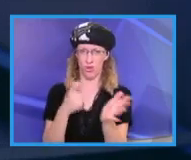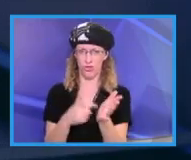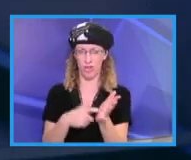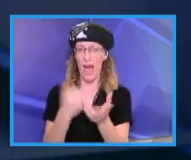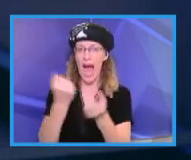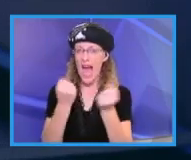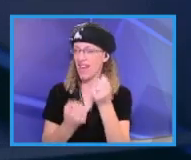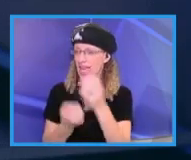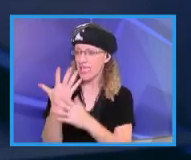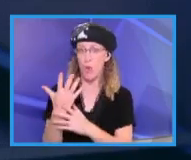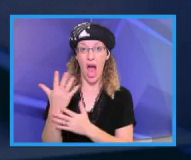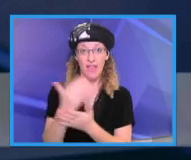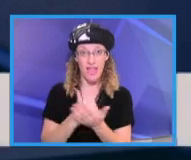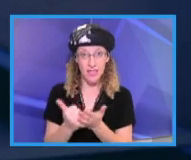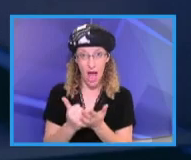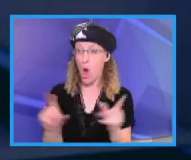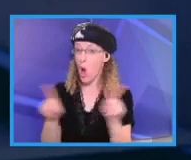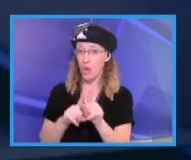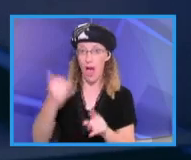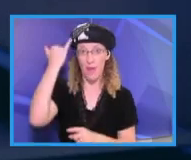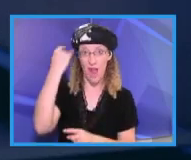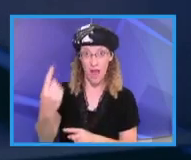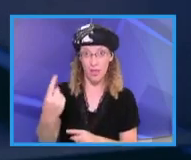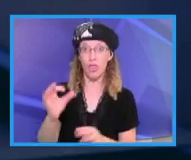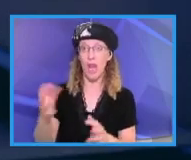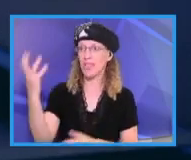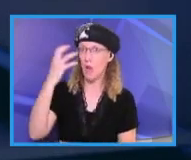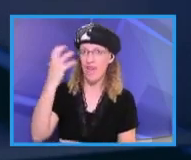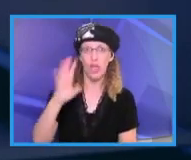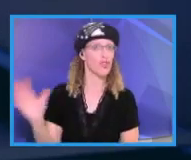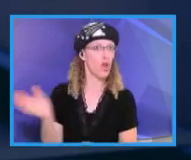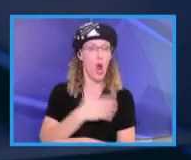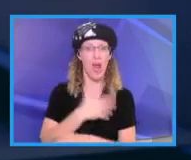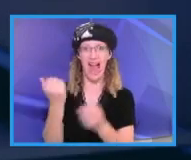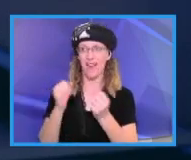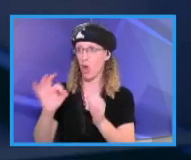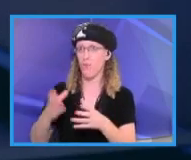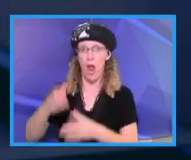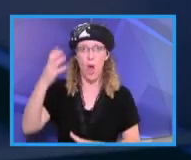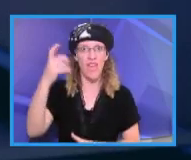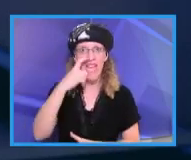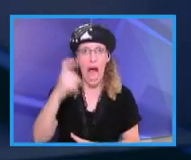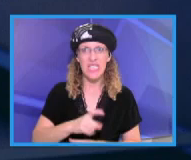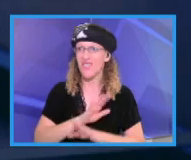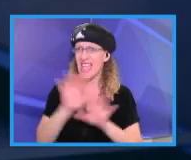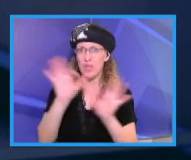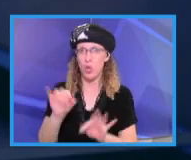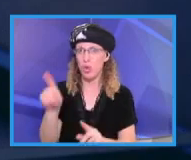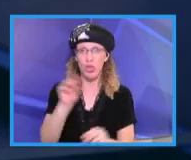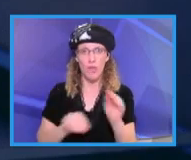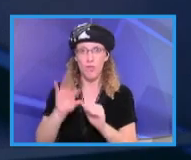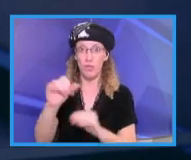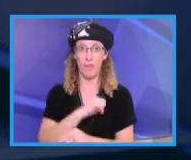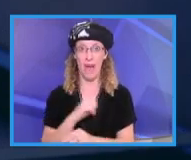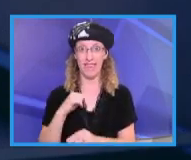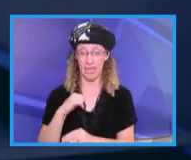לייצור הכנסה, רכב עבודה, אותו קבלן מזוג אוויר, שכל הרכב שלו בלוני גז, ואין שום סיכוי בעולם שהוא ישתמש בו